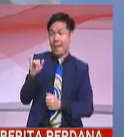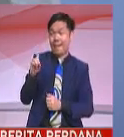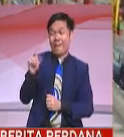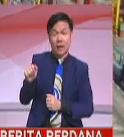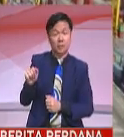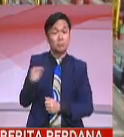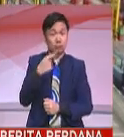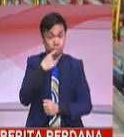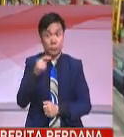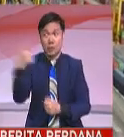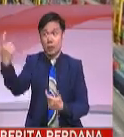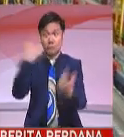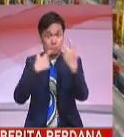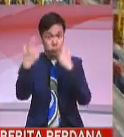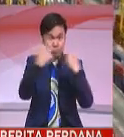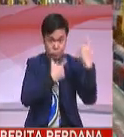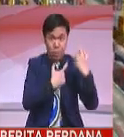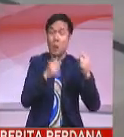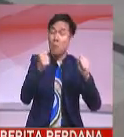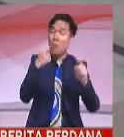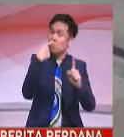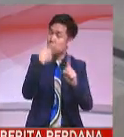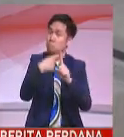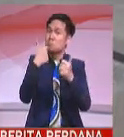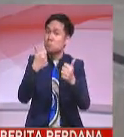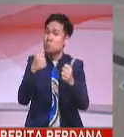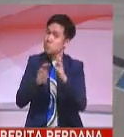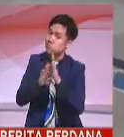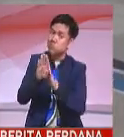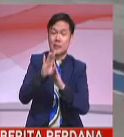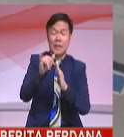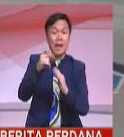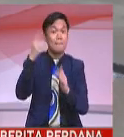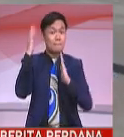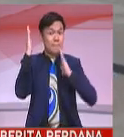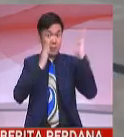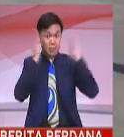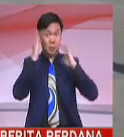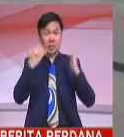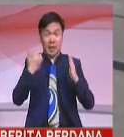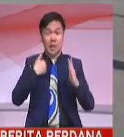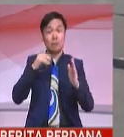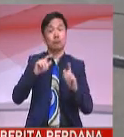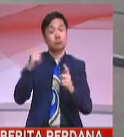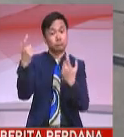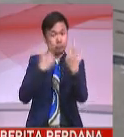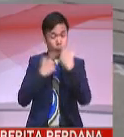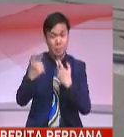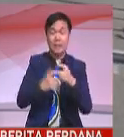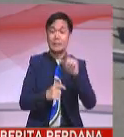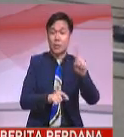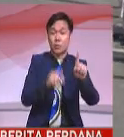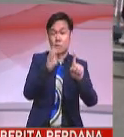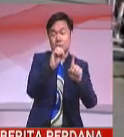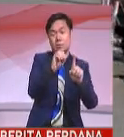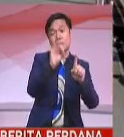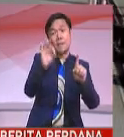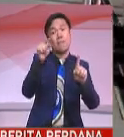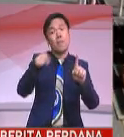bahwa niat pelaburan kekal positif dan melicia telah mencatatkan kelulusan pelaporan berjumlah